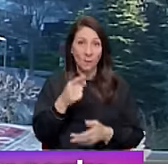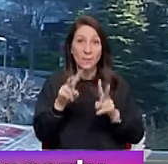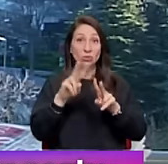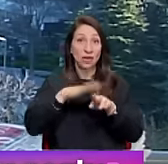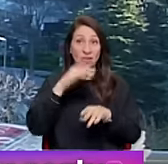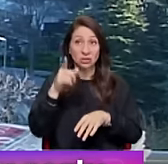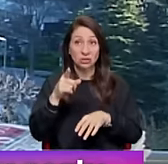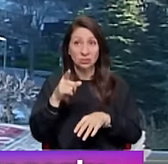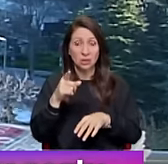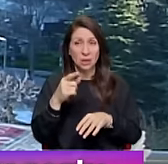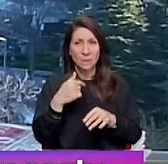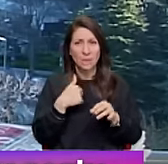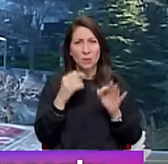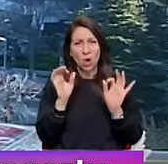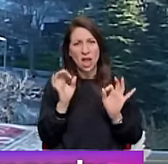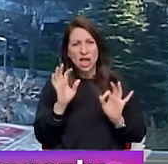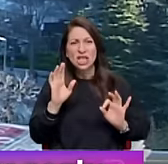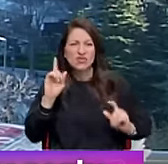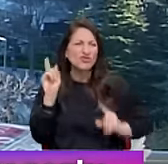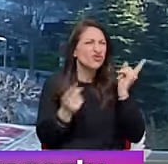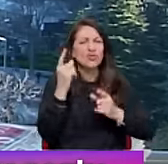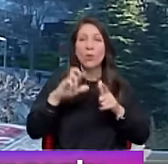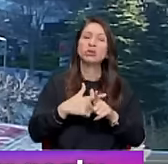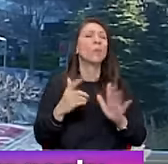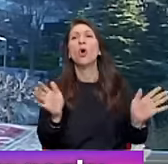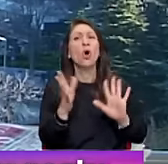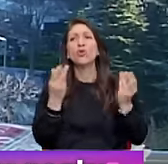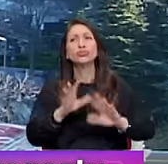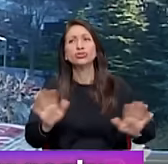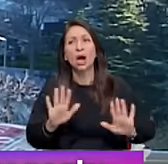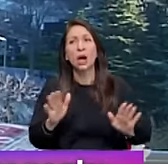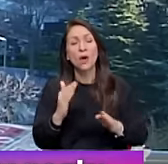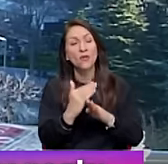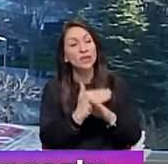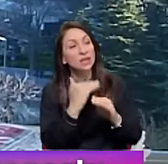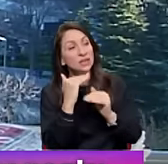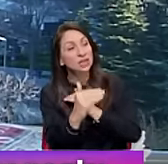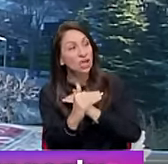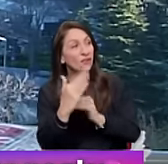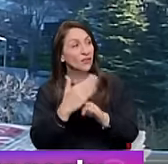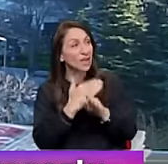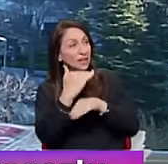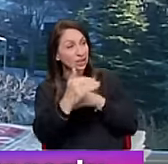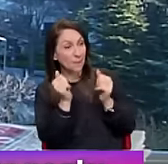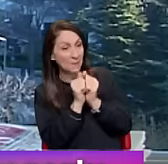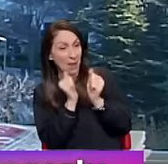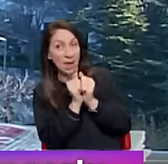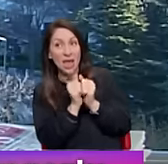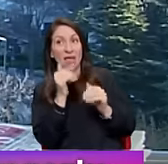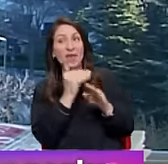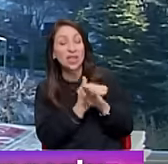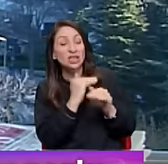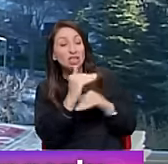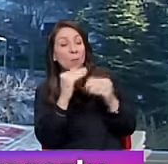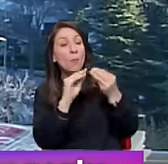Yavaş. Benim öyle çılgın projelerim yok olmayacak. Vatandaşa, vatandaşla birlikte vatandaşın